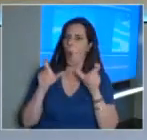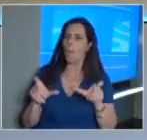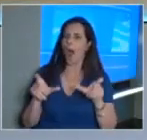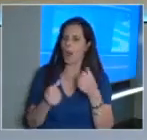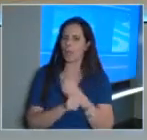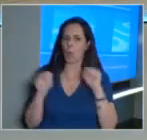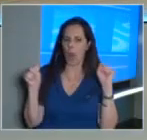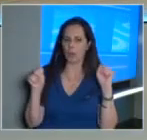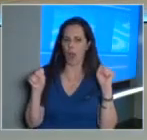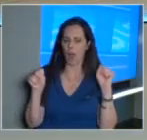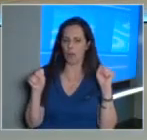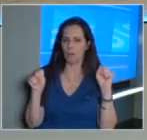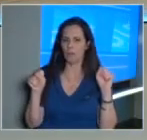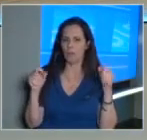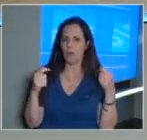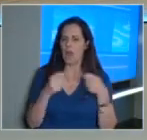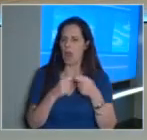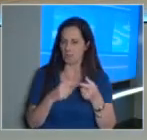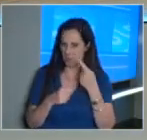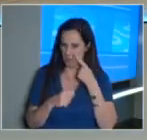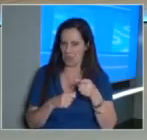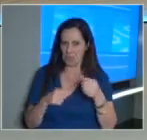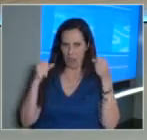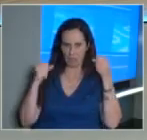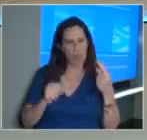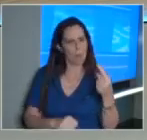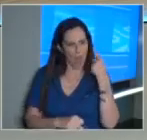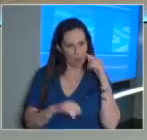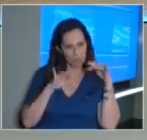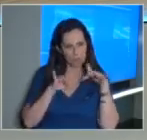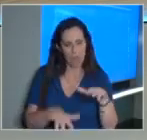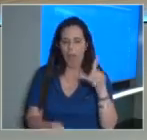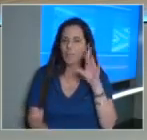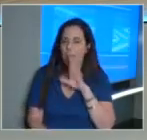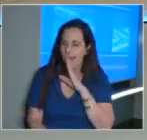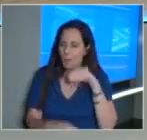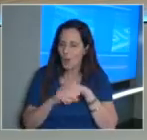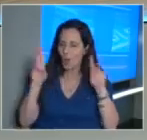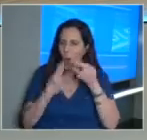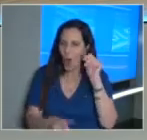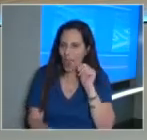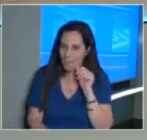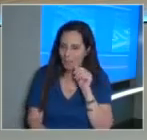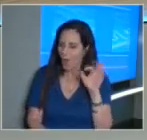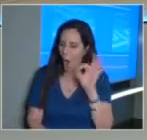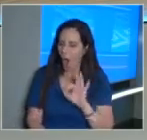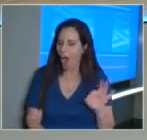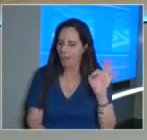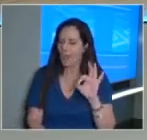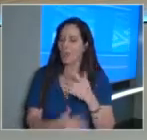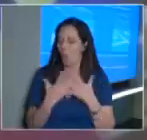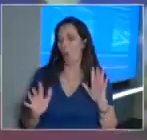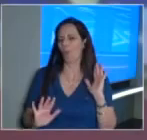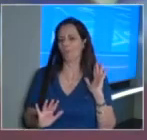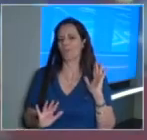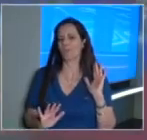מגן לדמוקרטיה. לפי המראות אין ספק שהיה מדובר בהפגנה מרשימה, אבל הבעיות בתוך כחול לבן עדיין מאוד ברורות